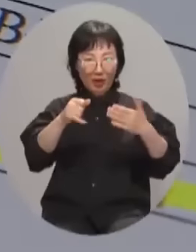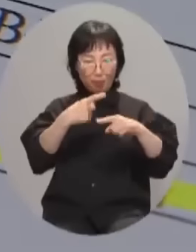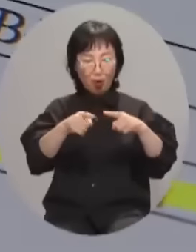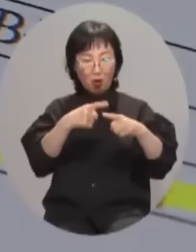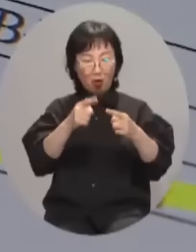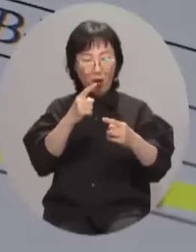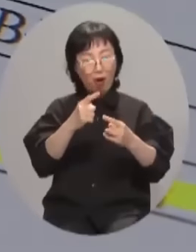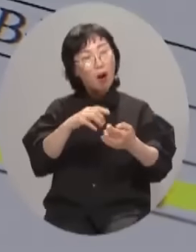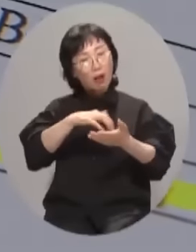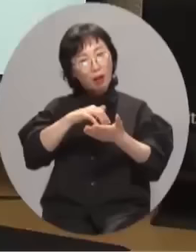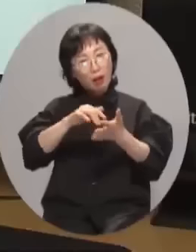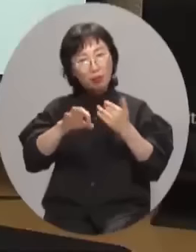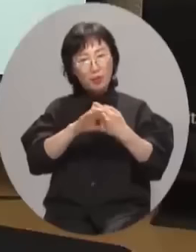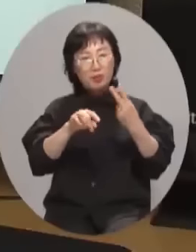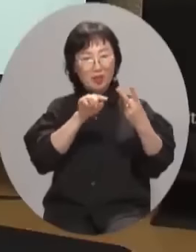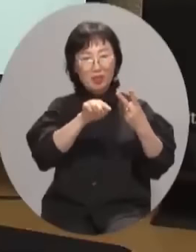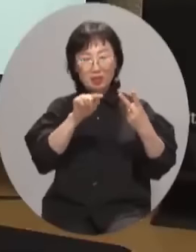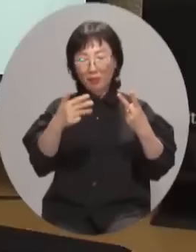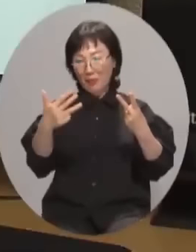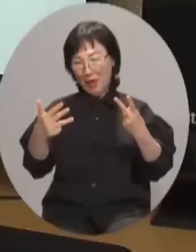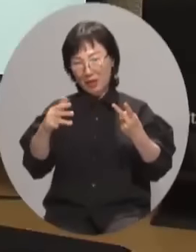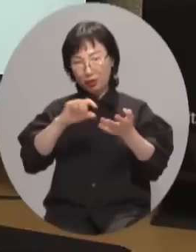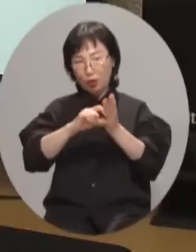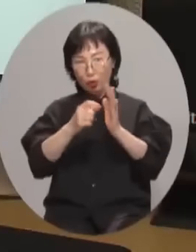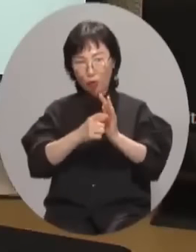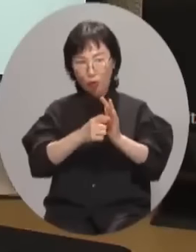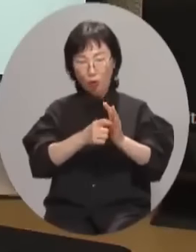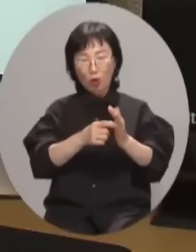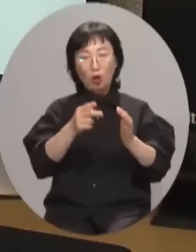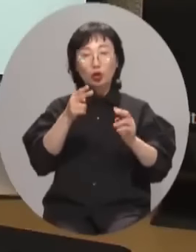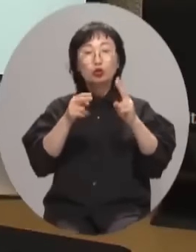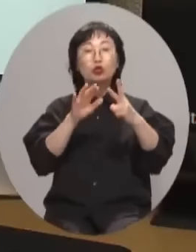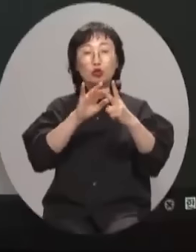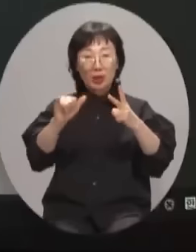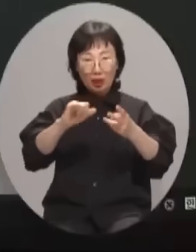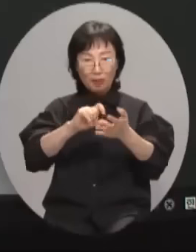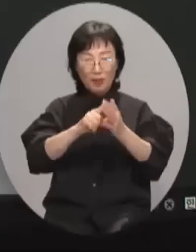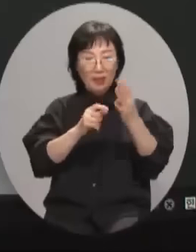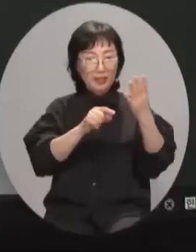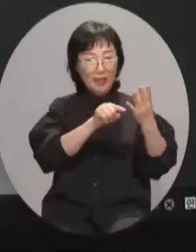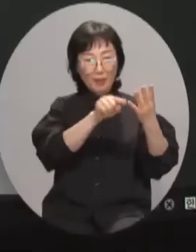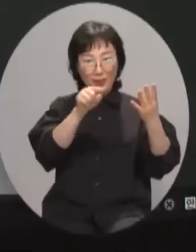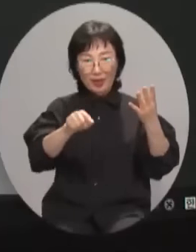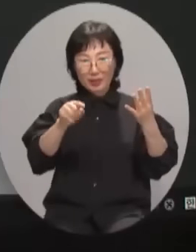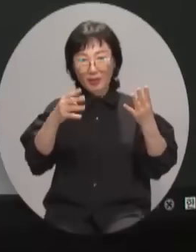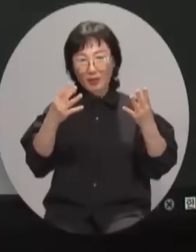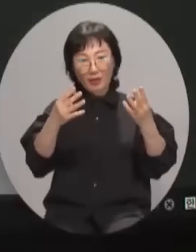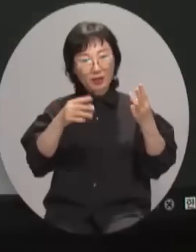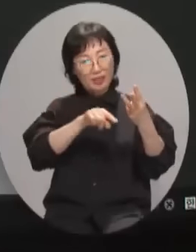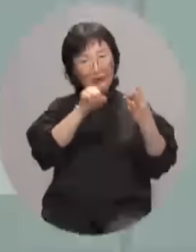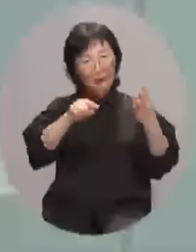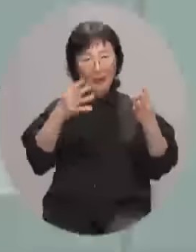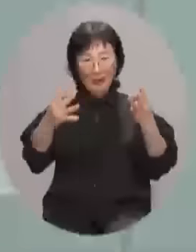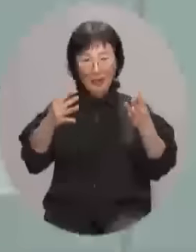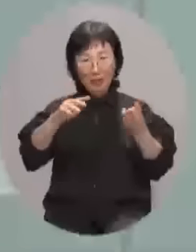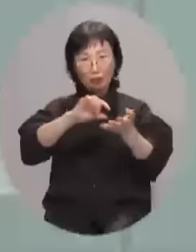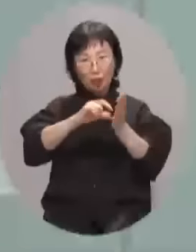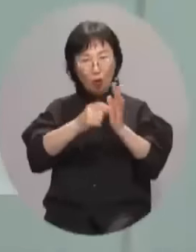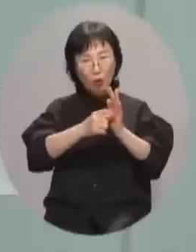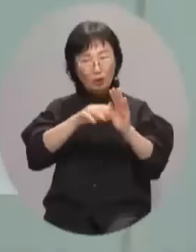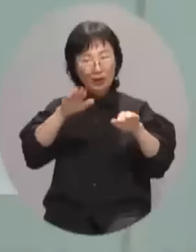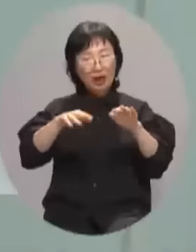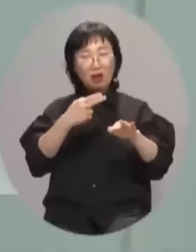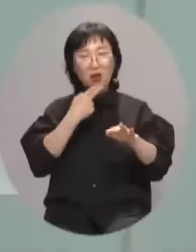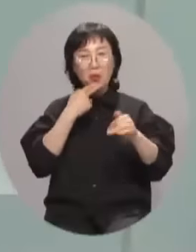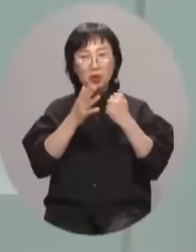2.8점 두 후보의 총점이 불과 3 4점 차이 정도밖에 나지 않았던 점을 감안하면 당락이 좌우될